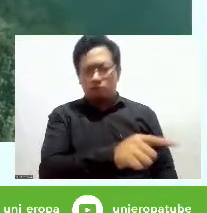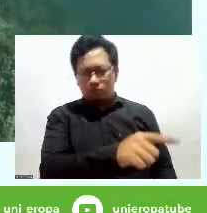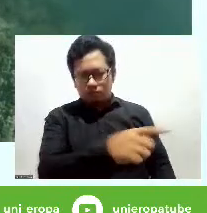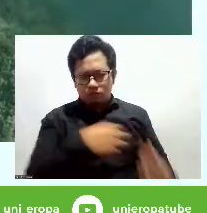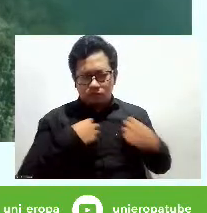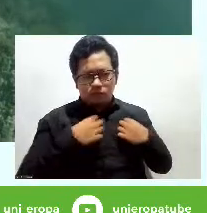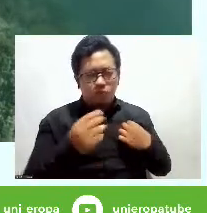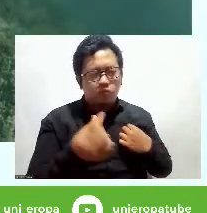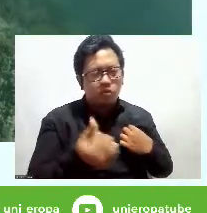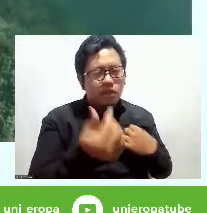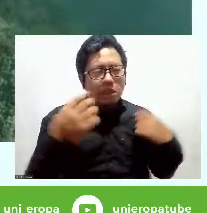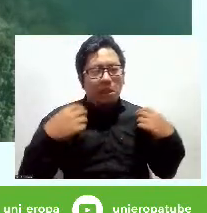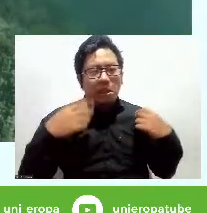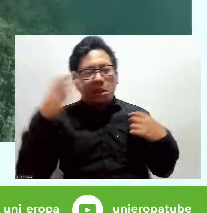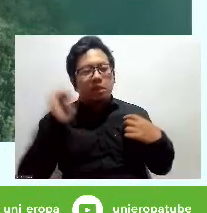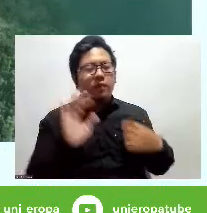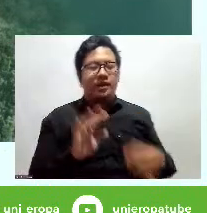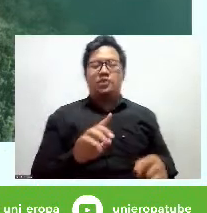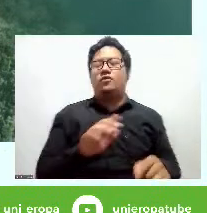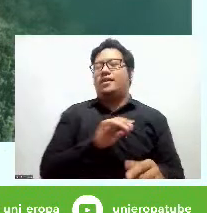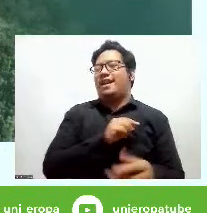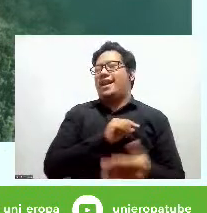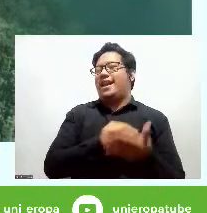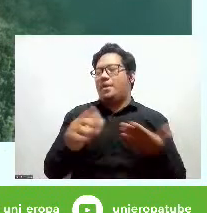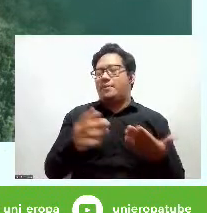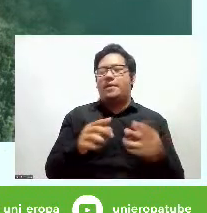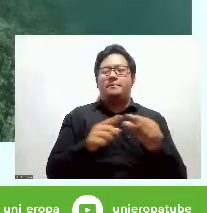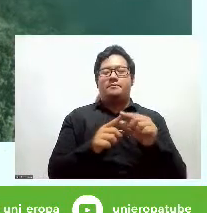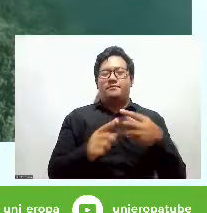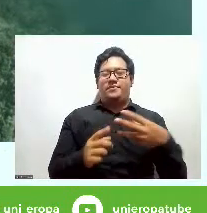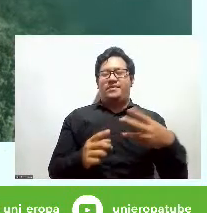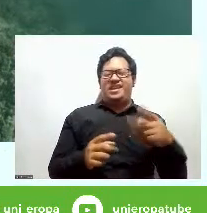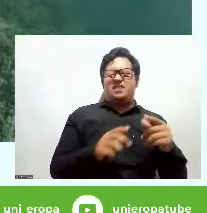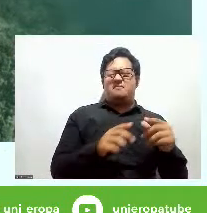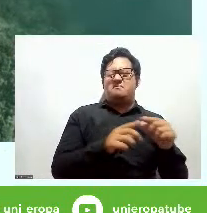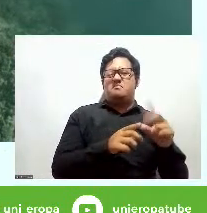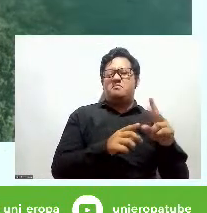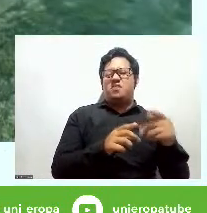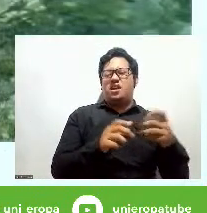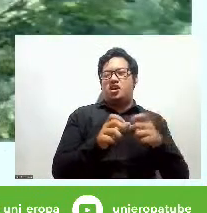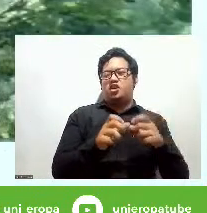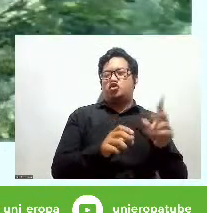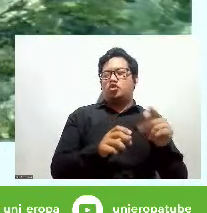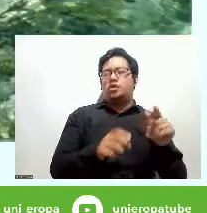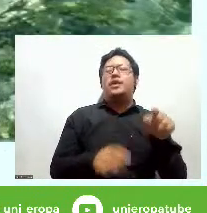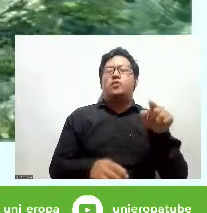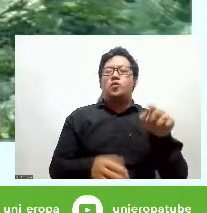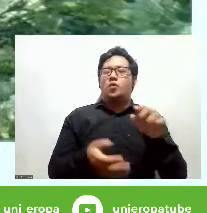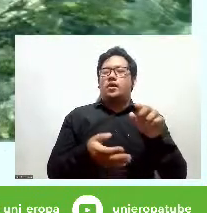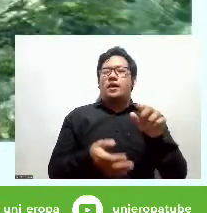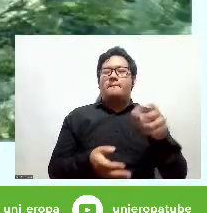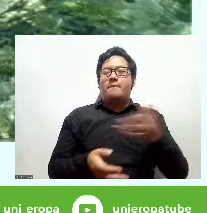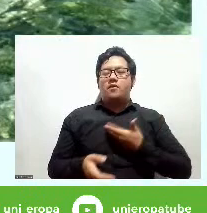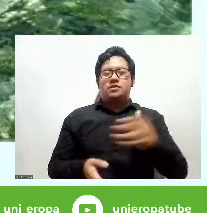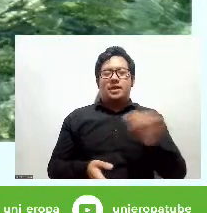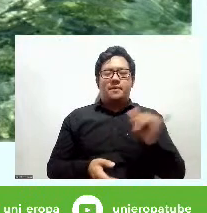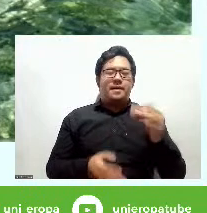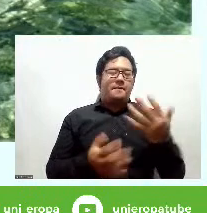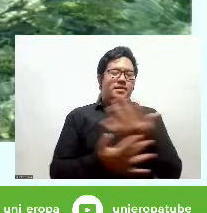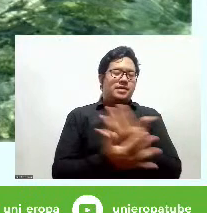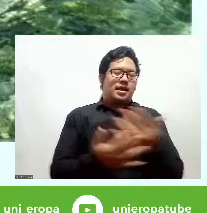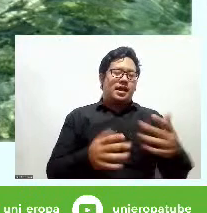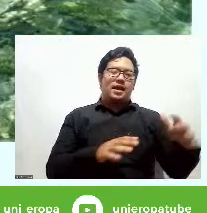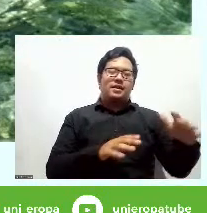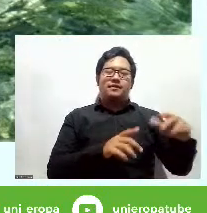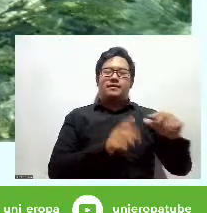Ya itu namanya Pilpres dengan masyarakat nelayan Jadi mereka sekarang lebih berani untuk bilang sama temannya